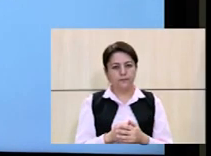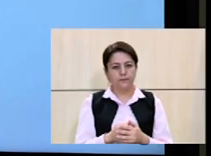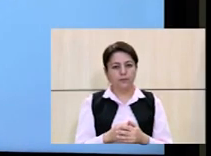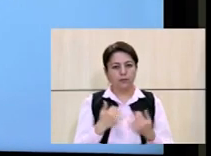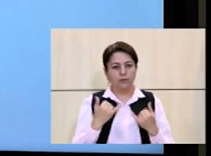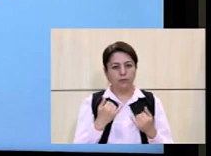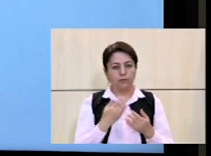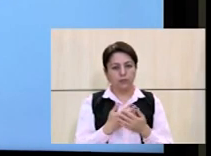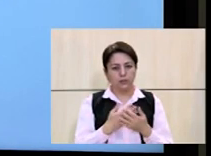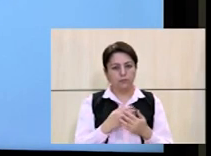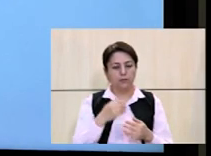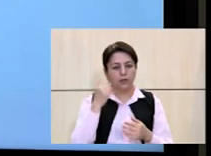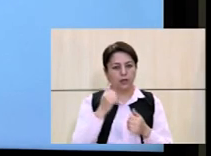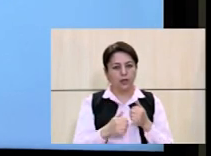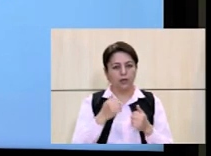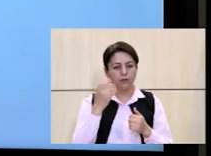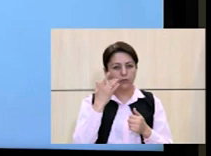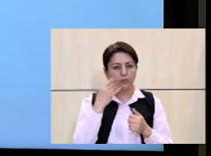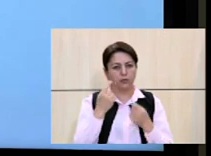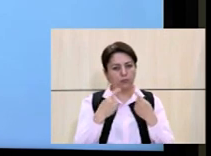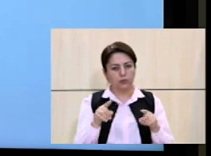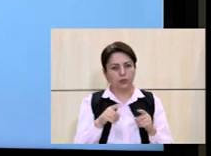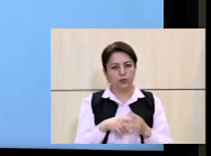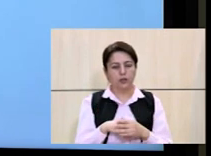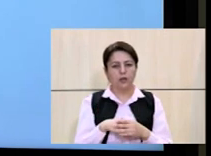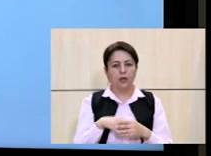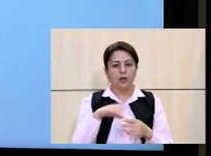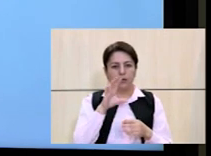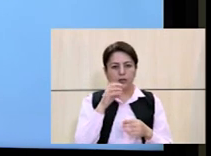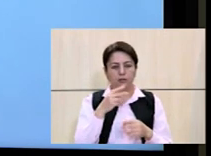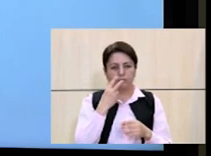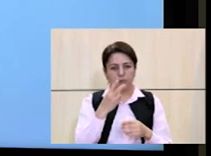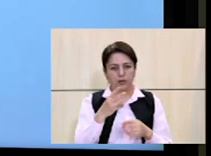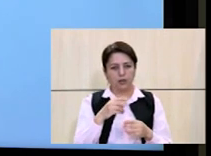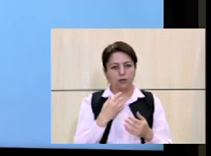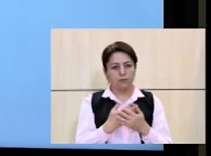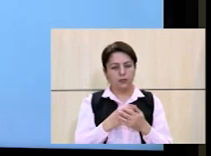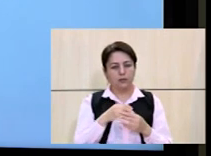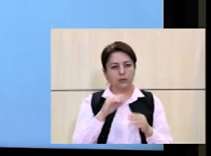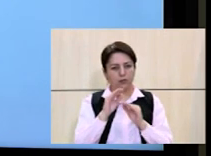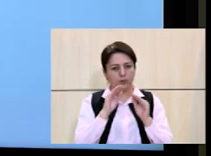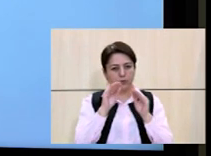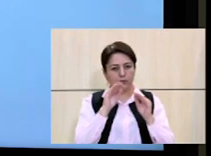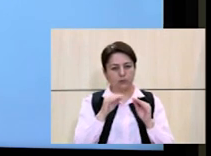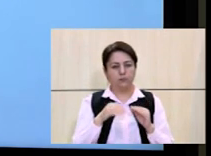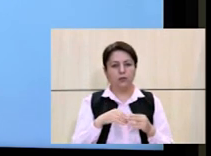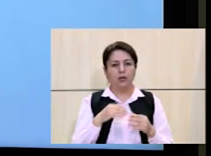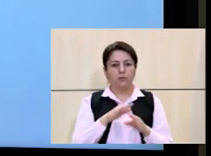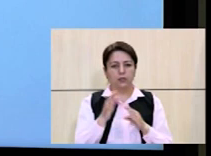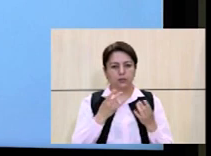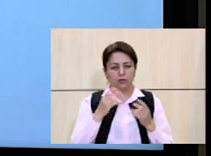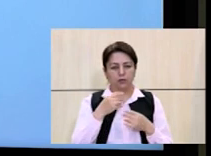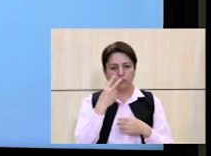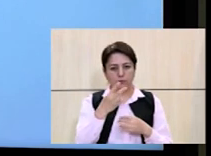Bugungi masalamiz har doimgidan boshqacha, ya'ni rasm asosida masala tuzib, uni bajaramiz. Ko'rib turganingizdek,